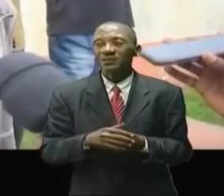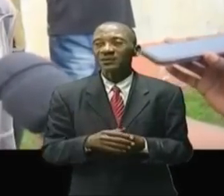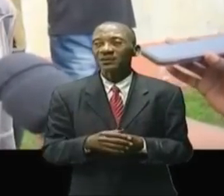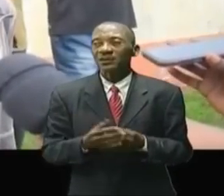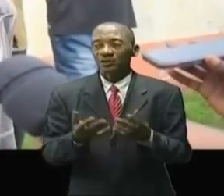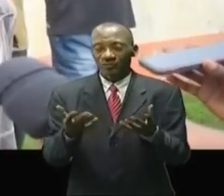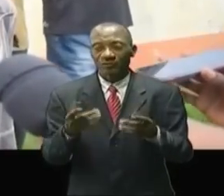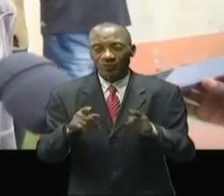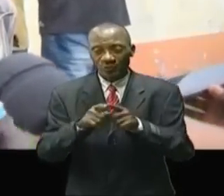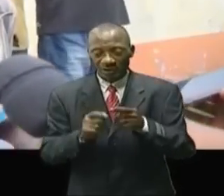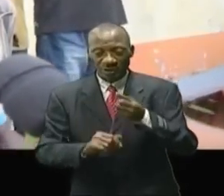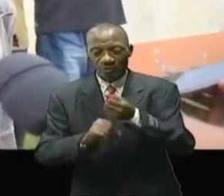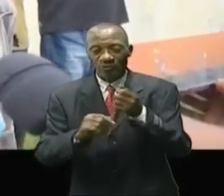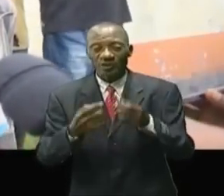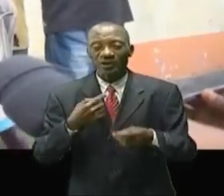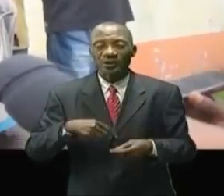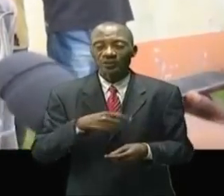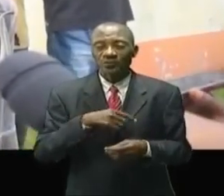libération.